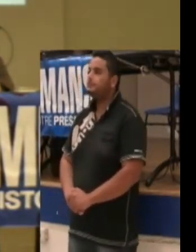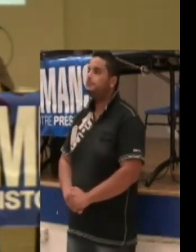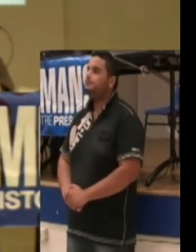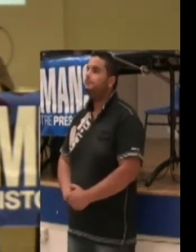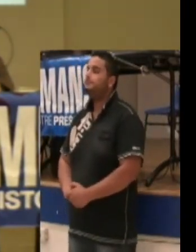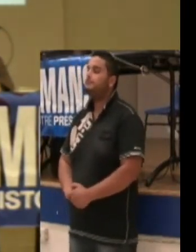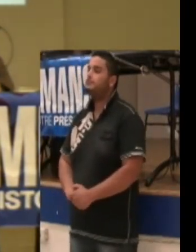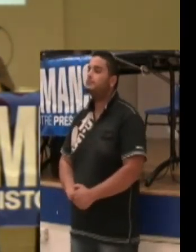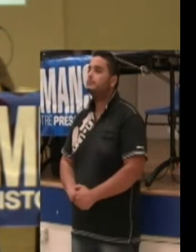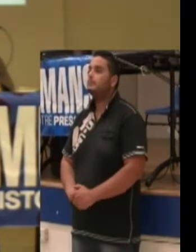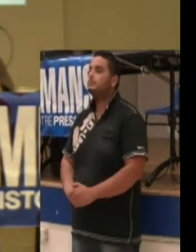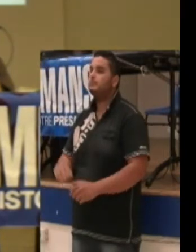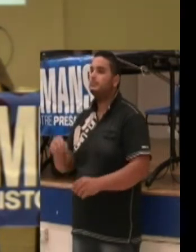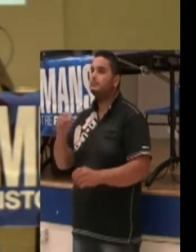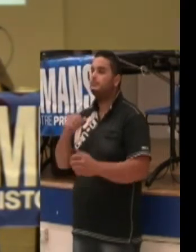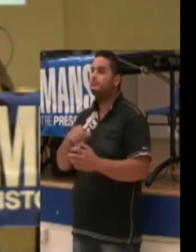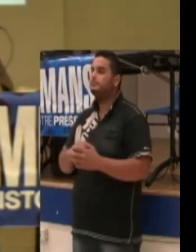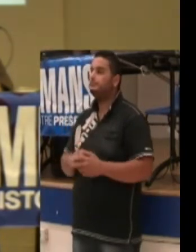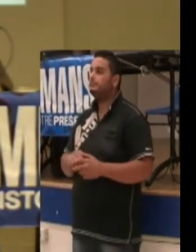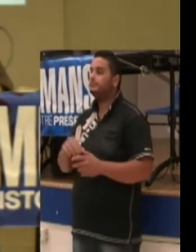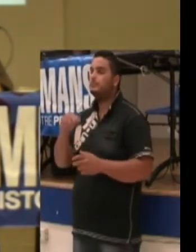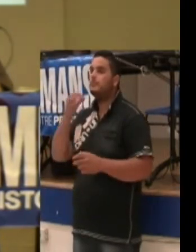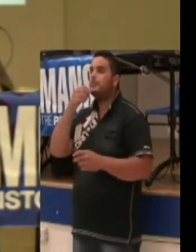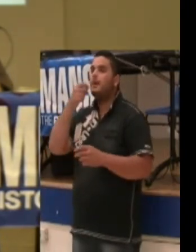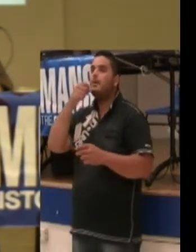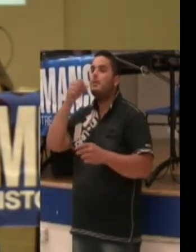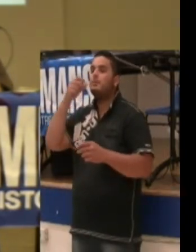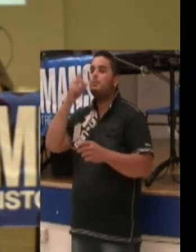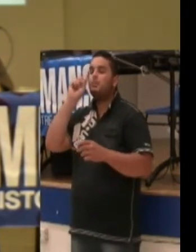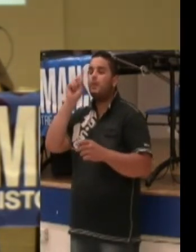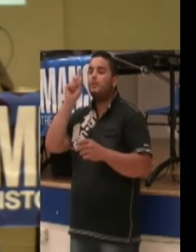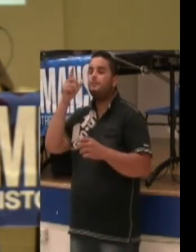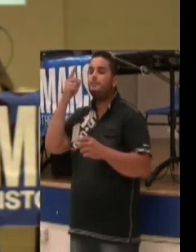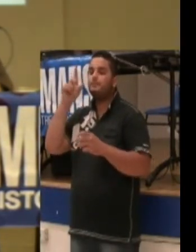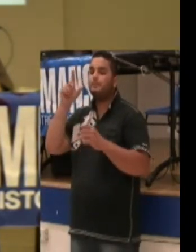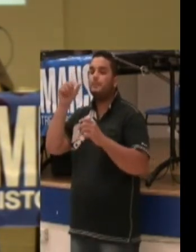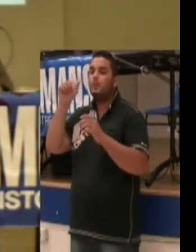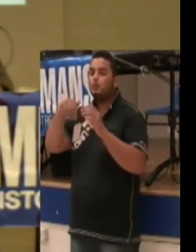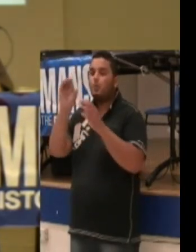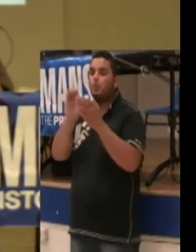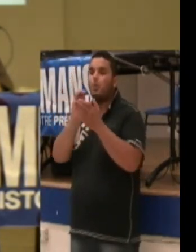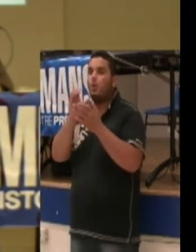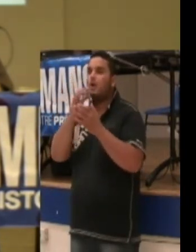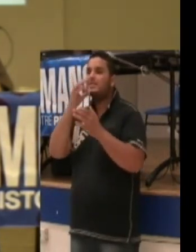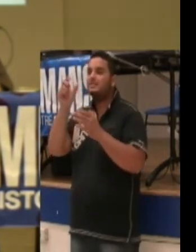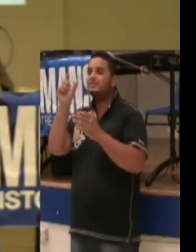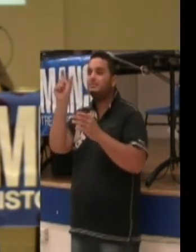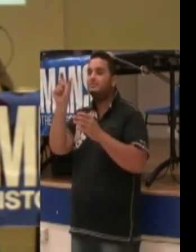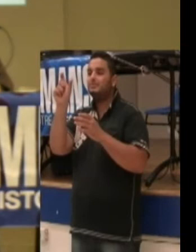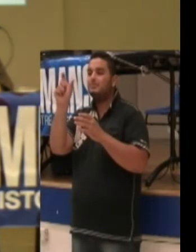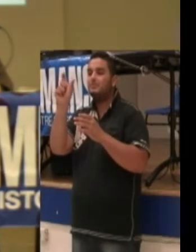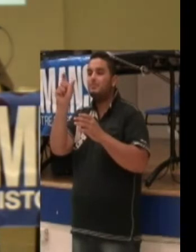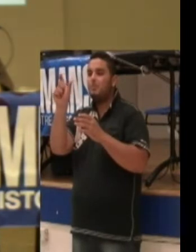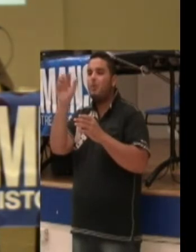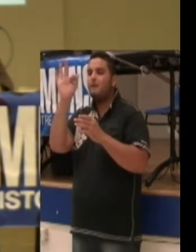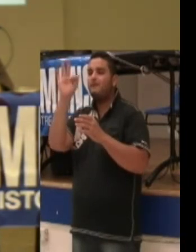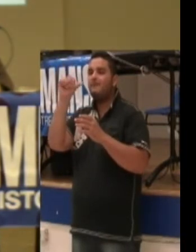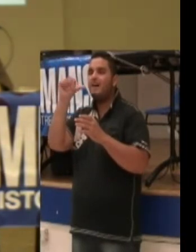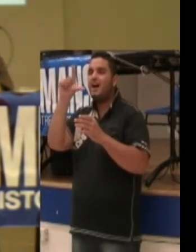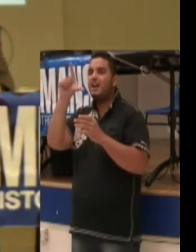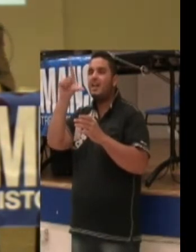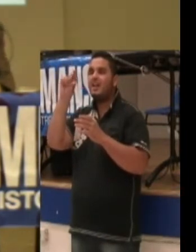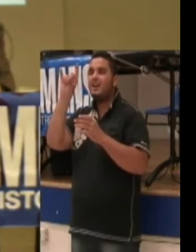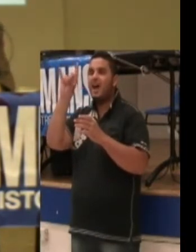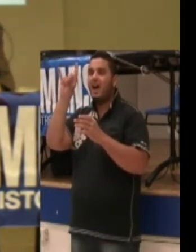un grand sens en arabe, parce que le mot فلاح vient de فلاح en arabe. Et le فلاح, qu'est-ce qu'il fait? فلاح, il laboure la terre. Il laboure la